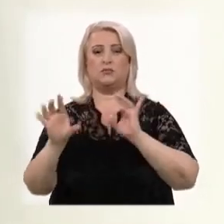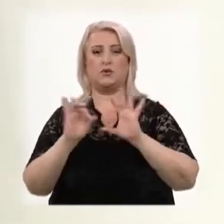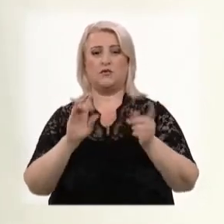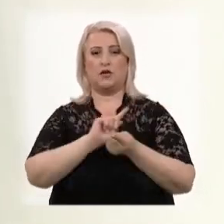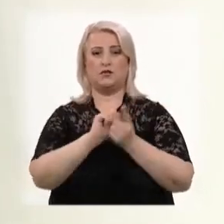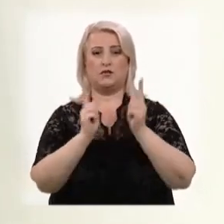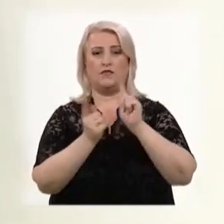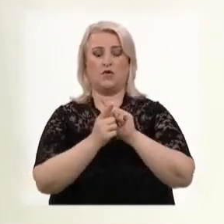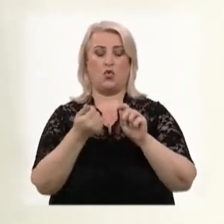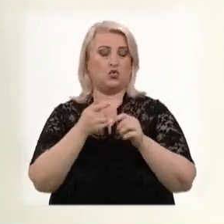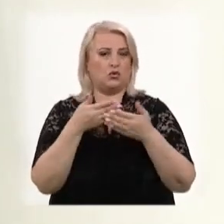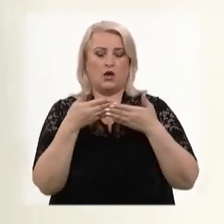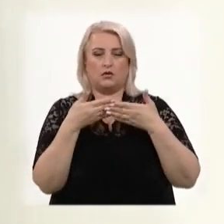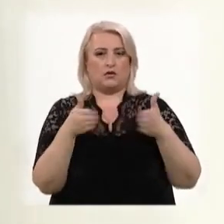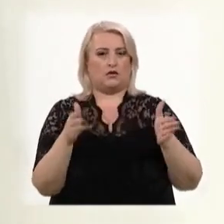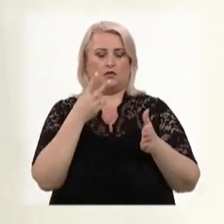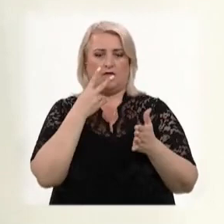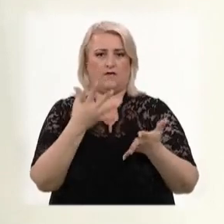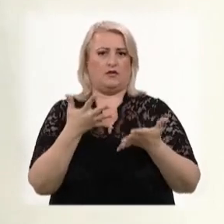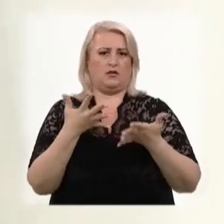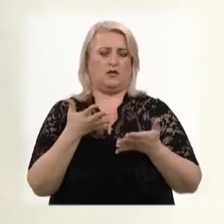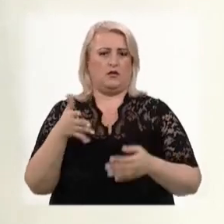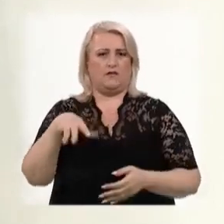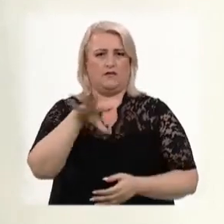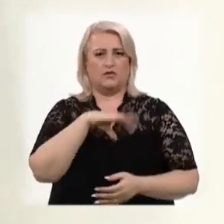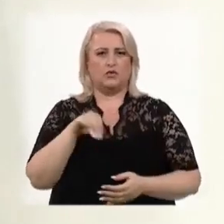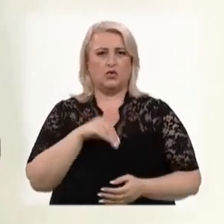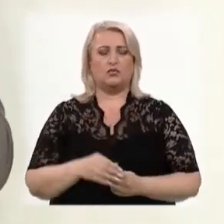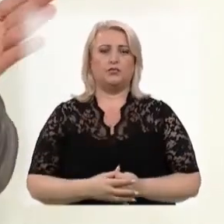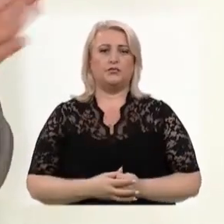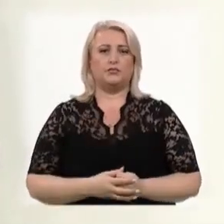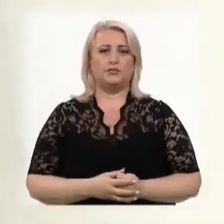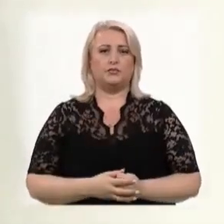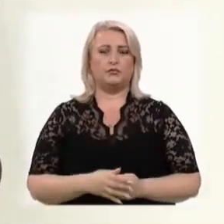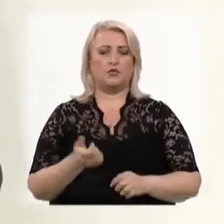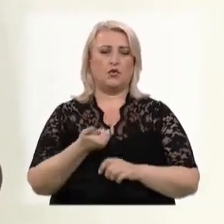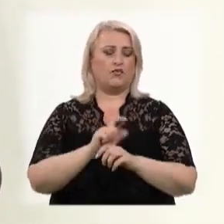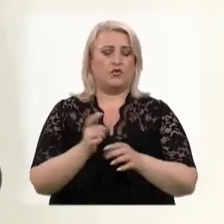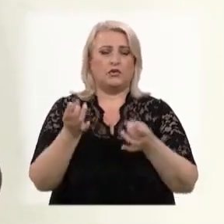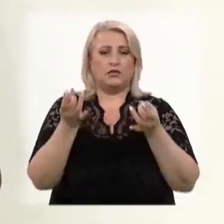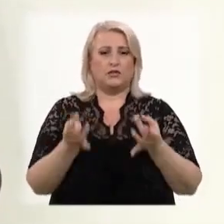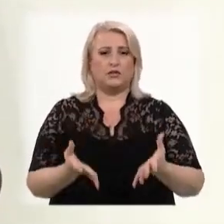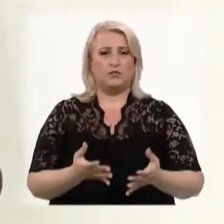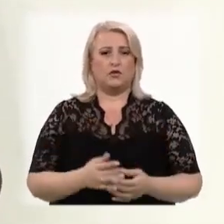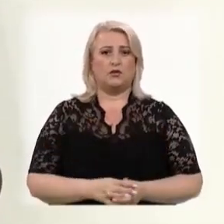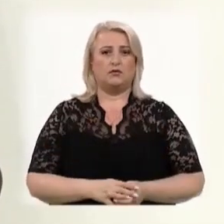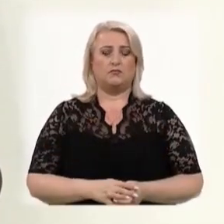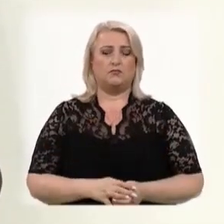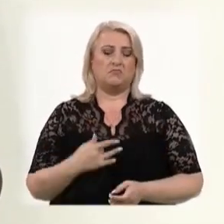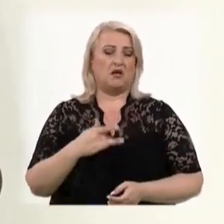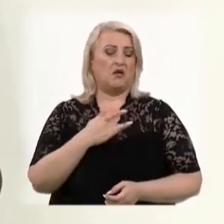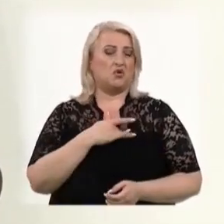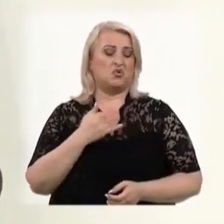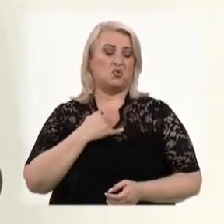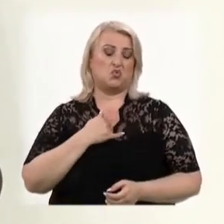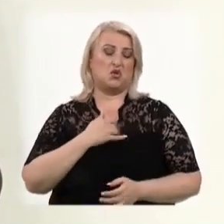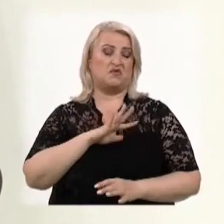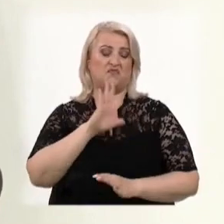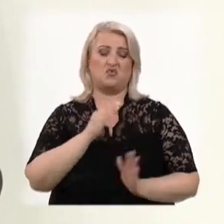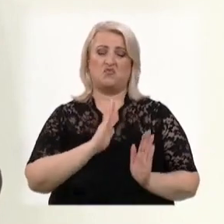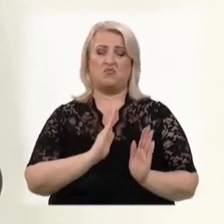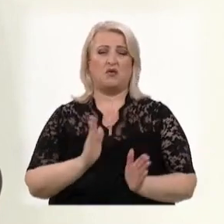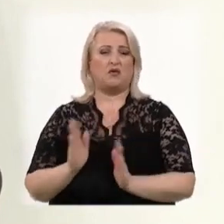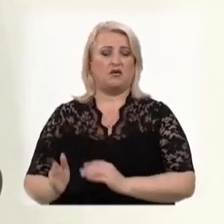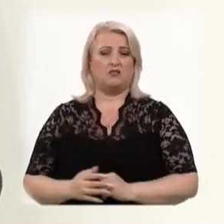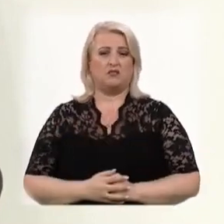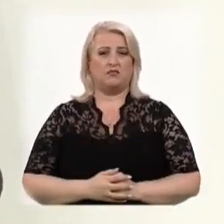destul de transparent pe de o parte deci putem să facem poate cuantifica de foarte simplu nu este mie îmi pare că la noi tot merge din cred că